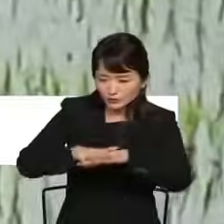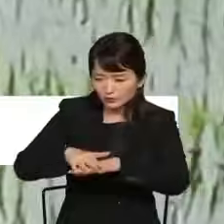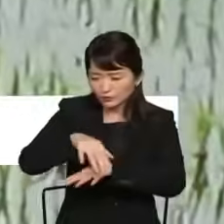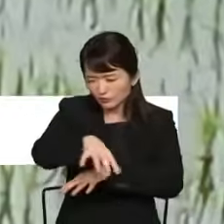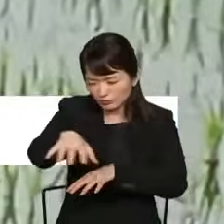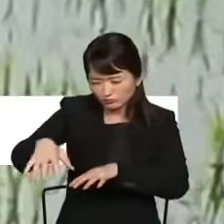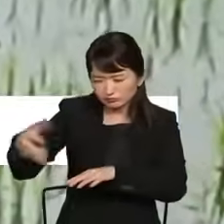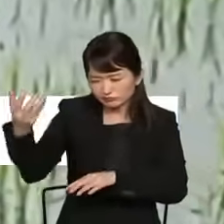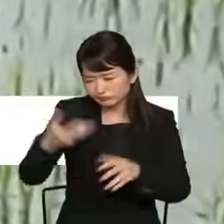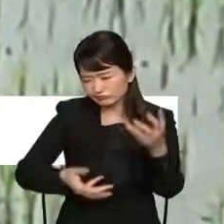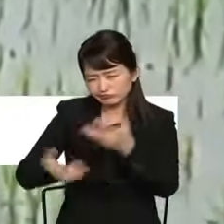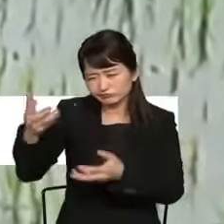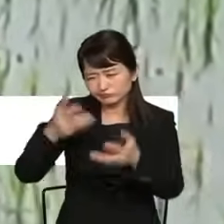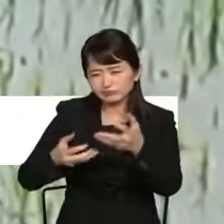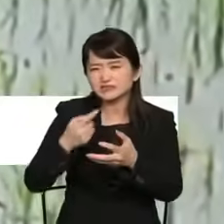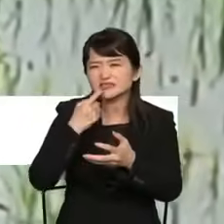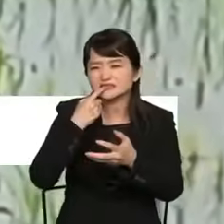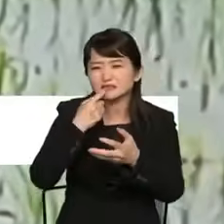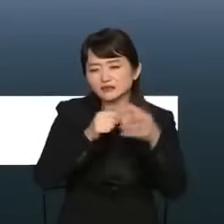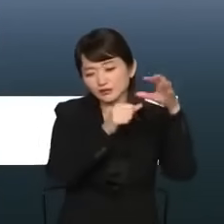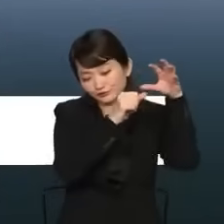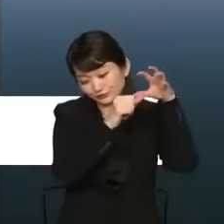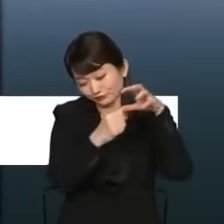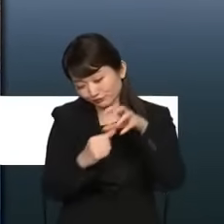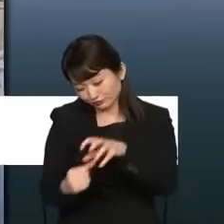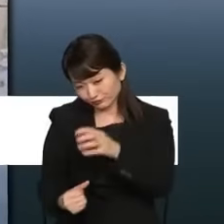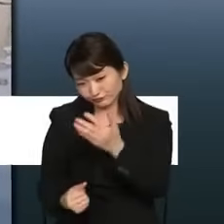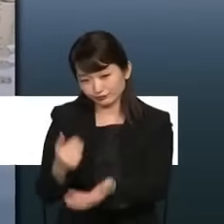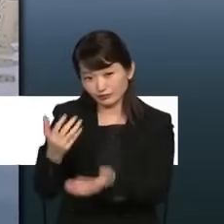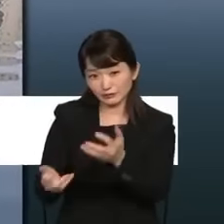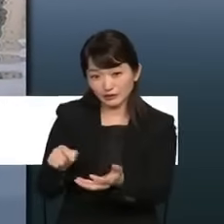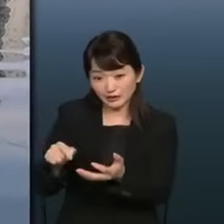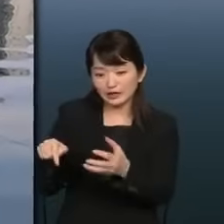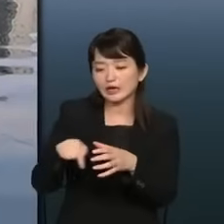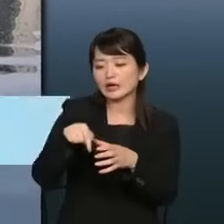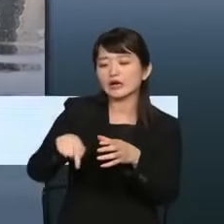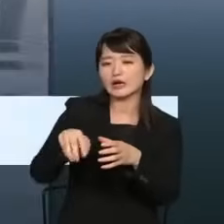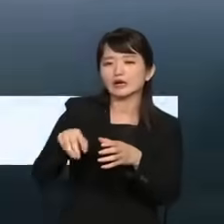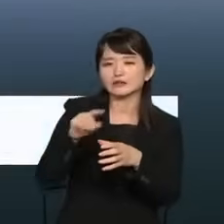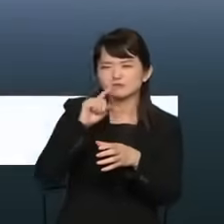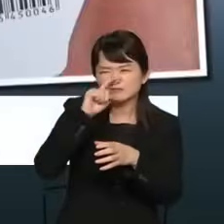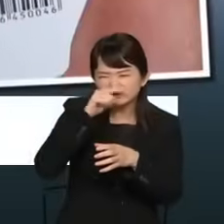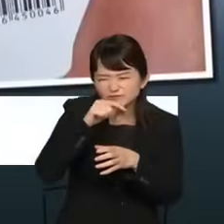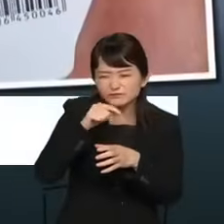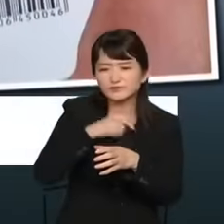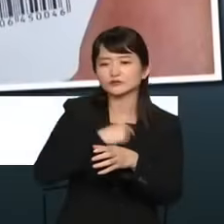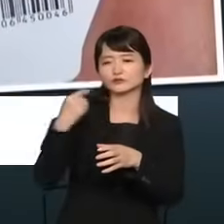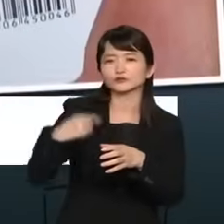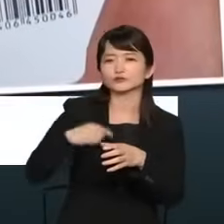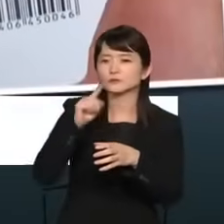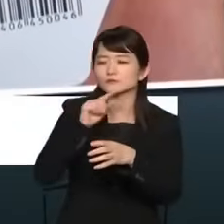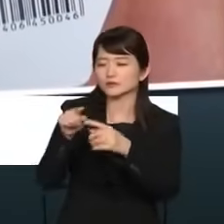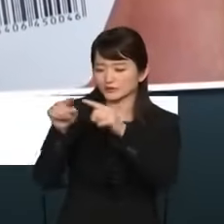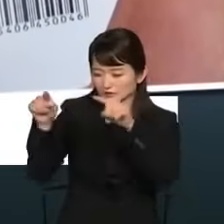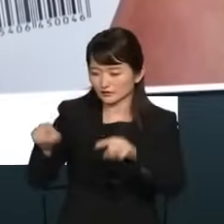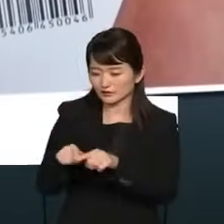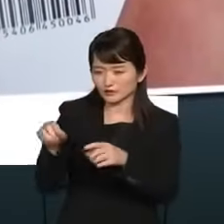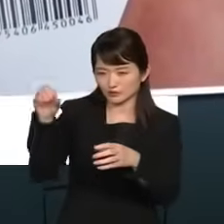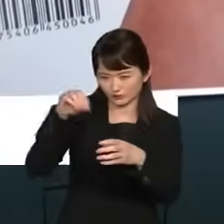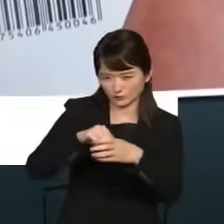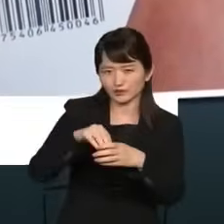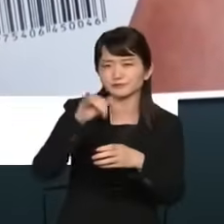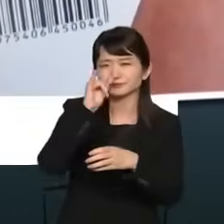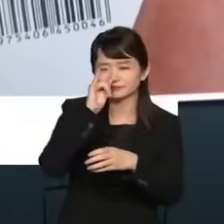더미 등이 잔뜩 실린 하얀 풍선이 내려앉은 겁니다. 풍선 안에는 폐지부터 중국어가 적힌 생활 쓰레기까지